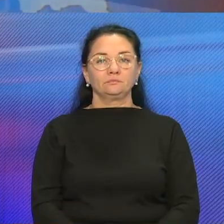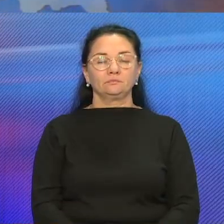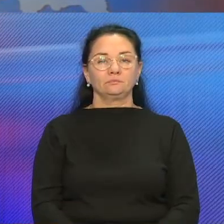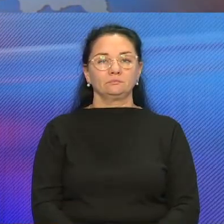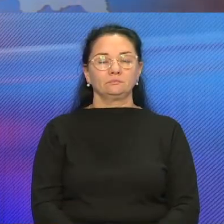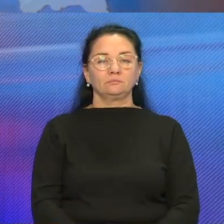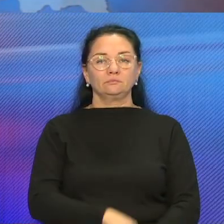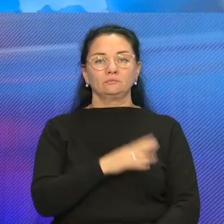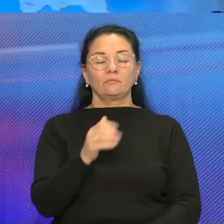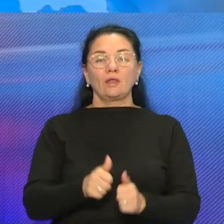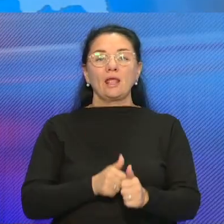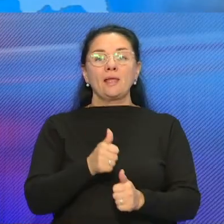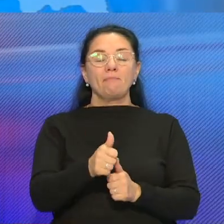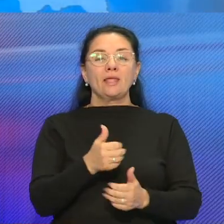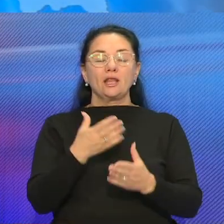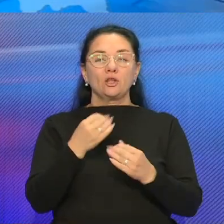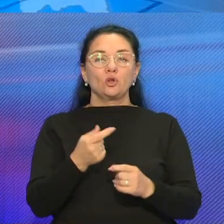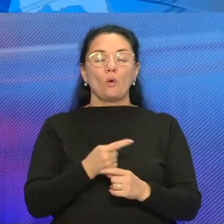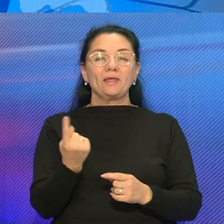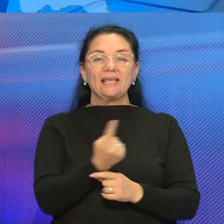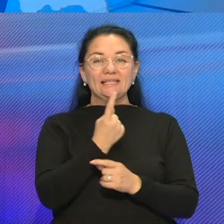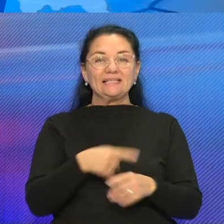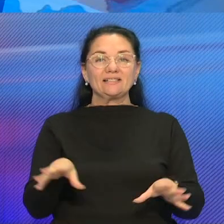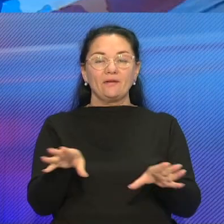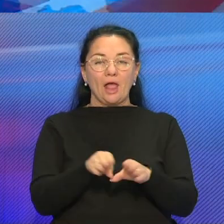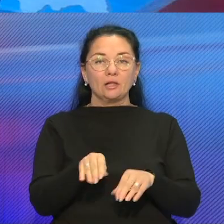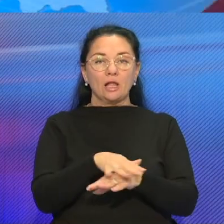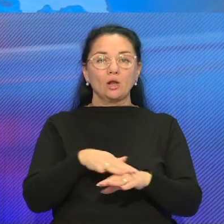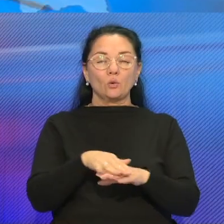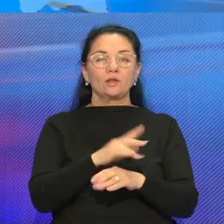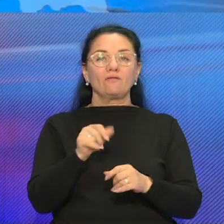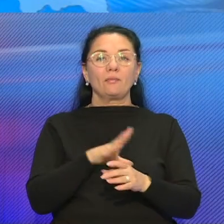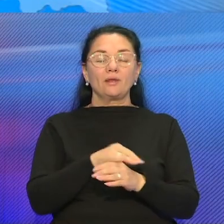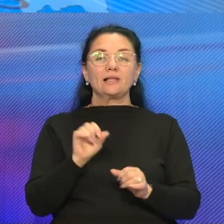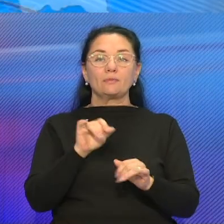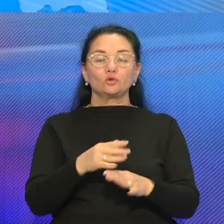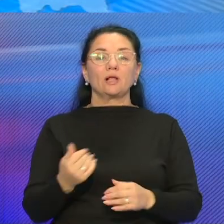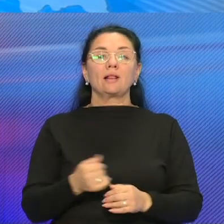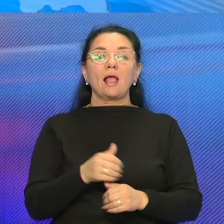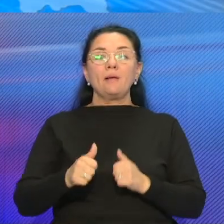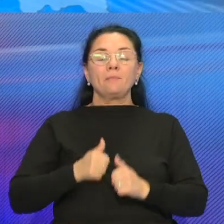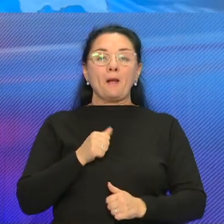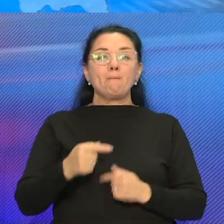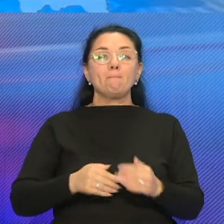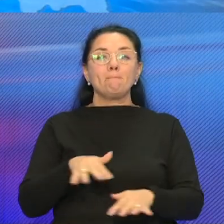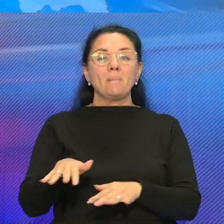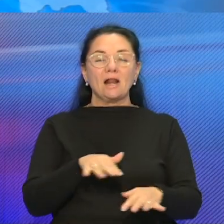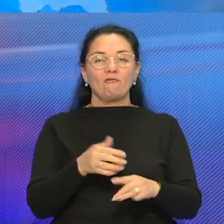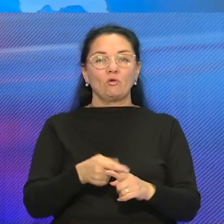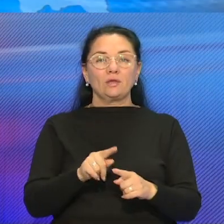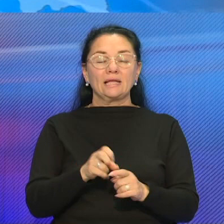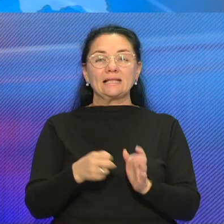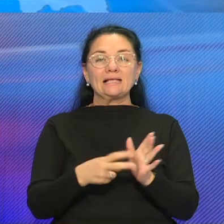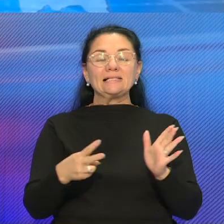На переды дні дня народного адзінства Білая Русь ўжо трэдзігодзе апары запускае громадзко-політичны марафон. Ягу назва «17